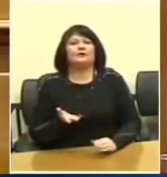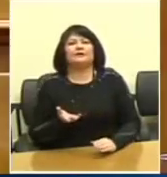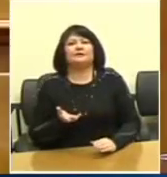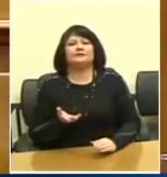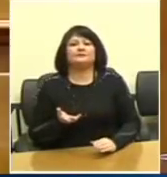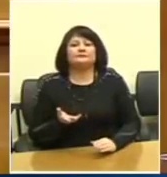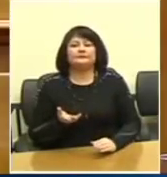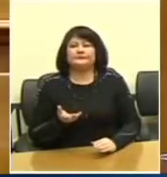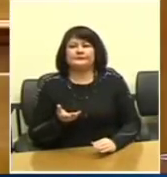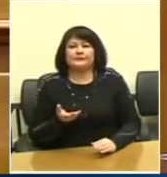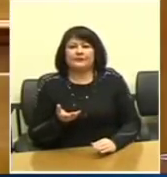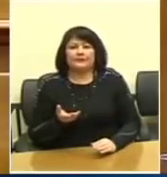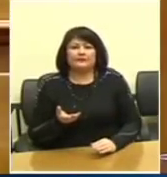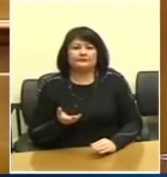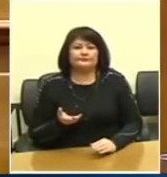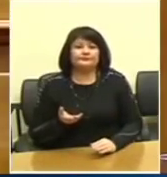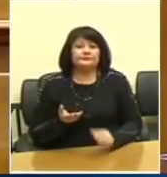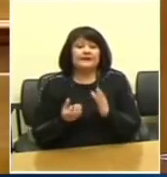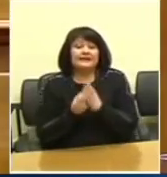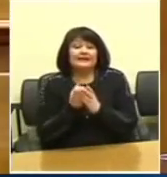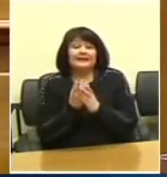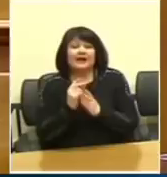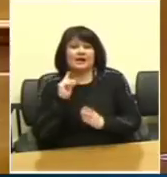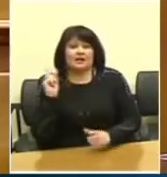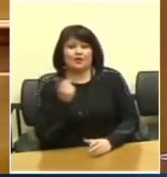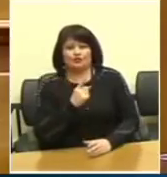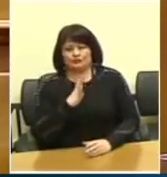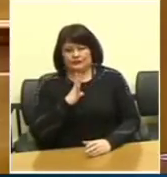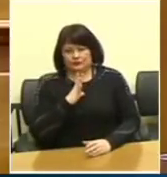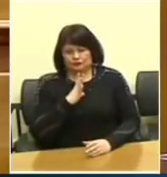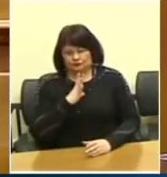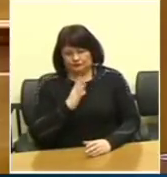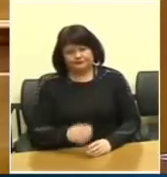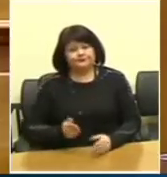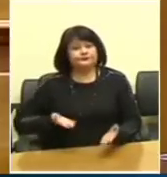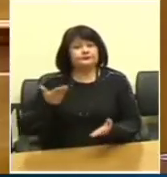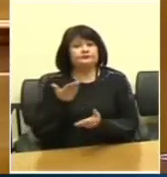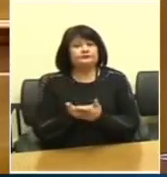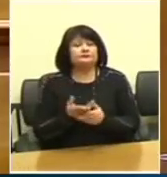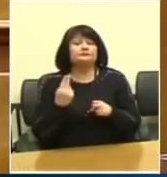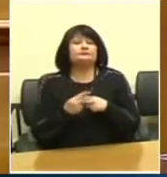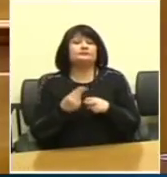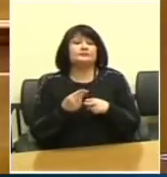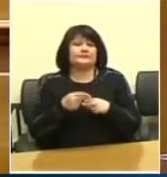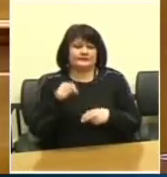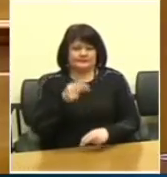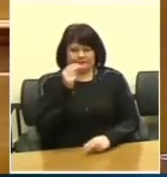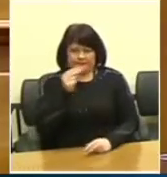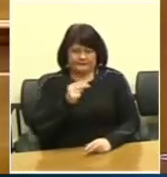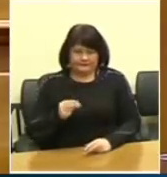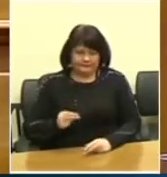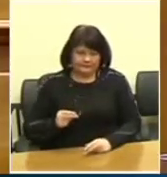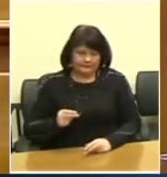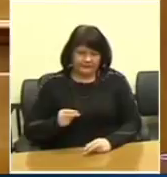δημόσιο έλεγχο των κοινών αγαθών. Η πρότασή μας πιστεύω ότι είναι εμβληματική ως προς αυτό, διότι έρχεται